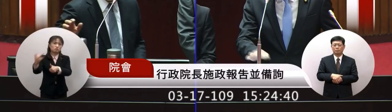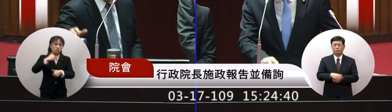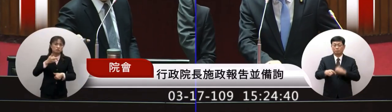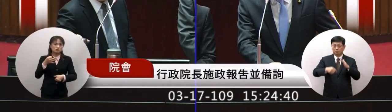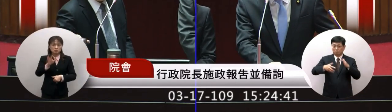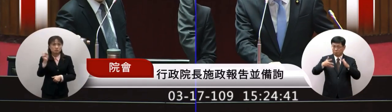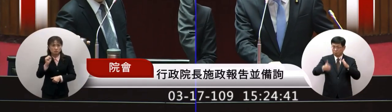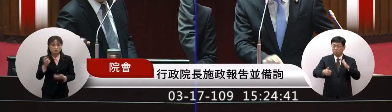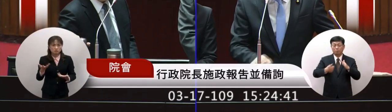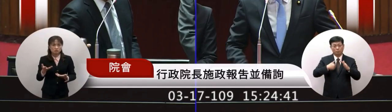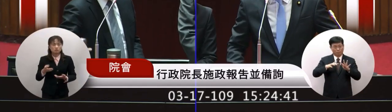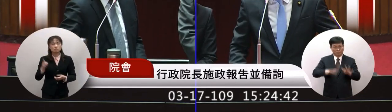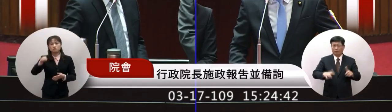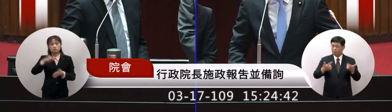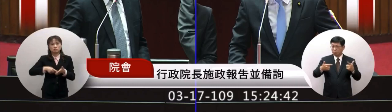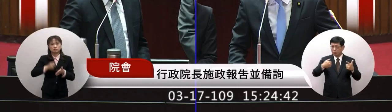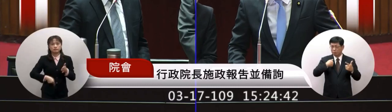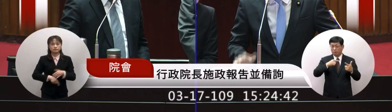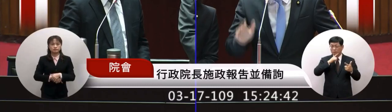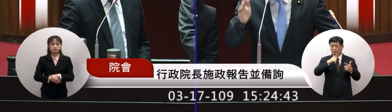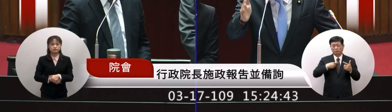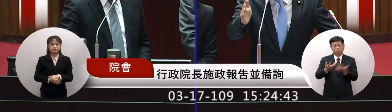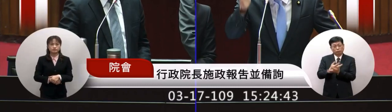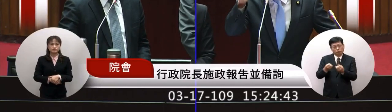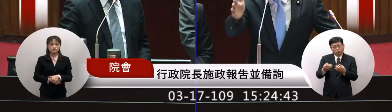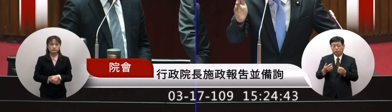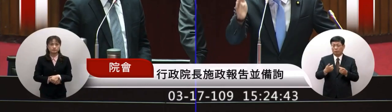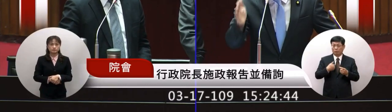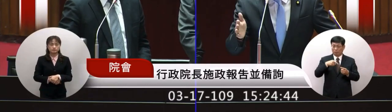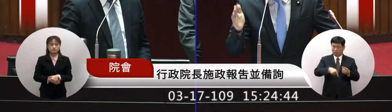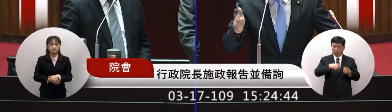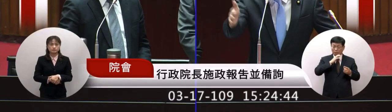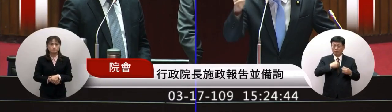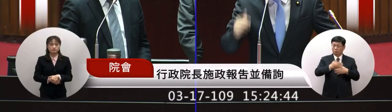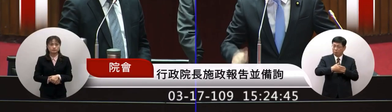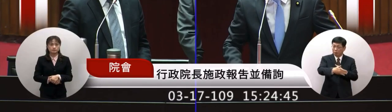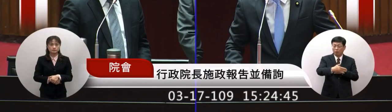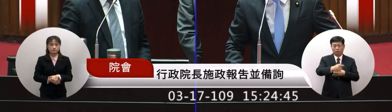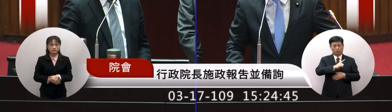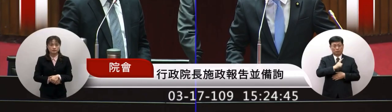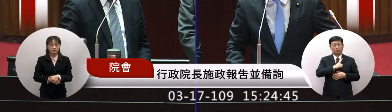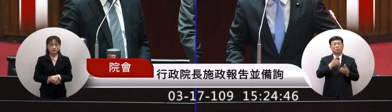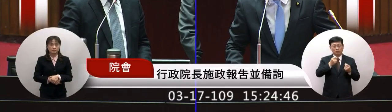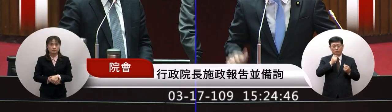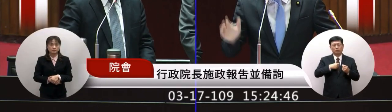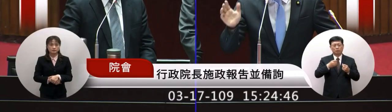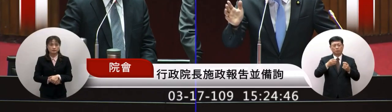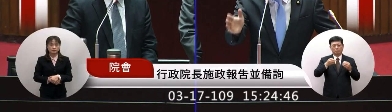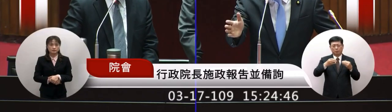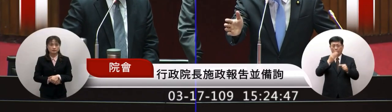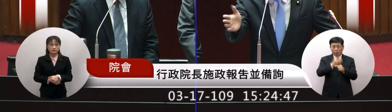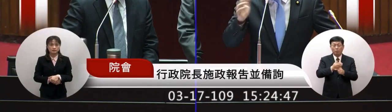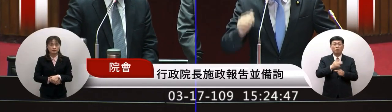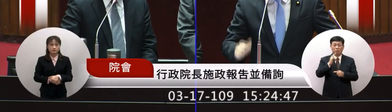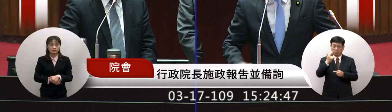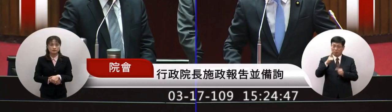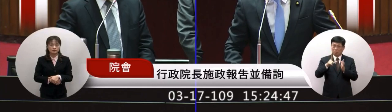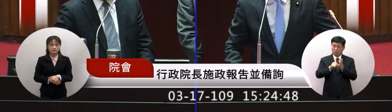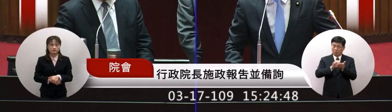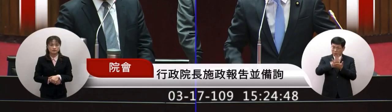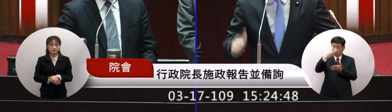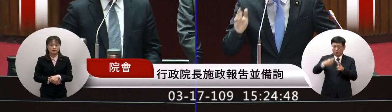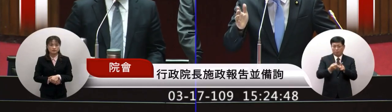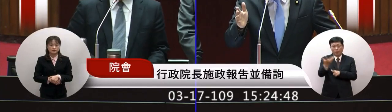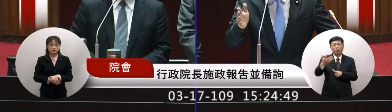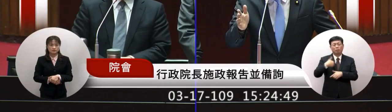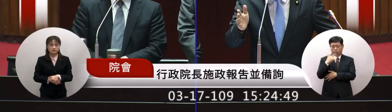长，我们现在不是在跟我做协商，你们刚刚说这个协商的过程呢，你们都还在进行，等到适当的时候就要对国会